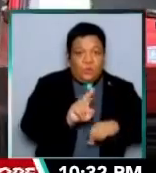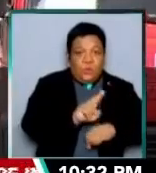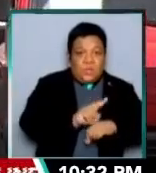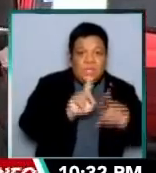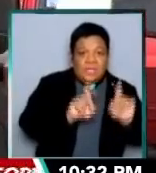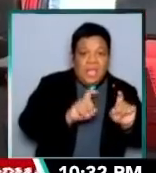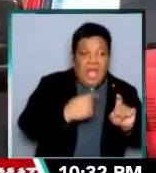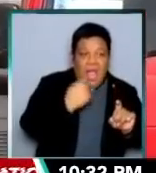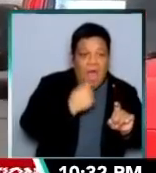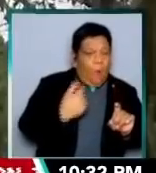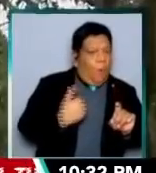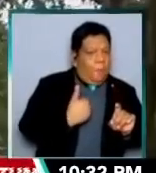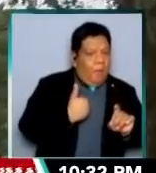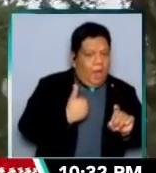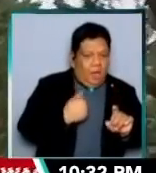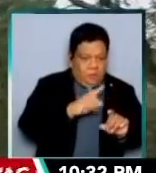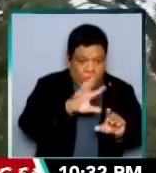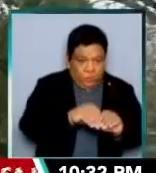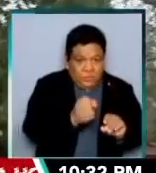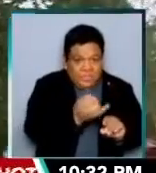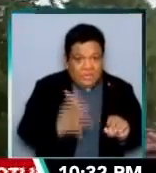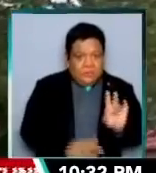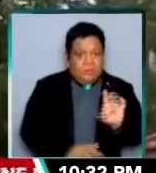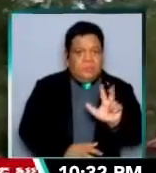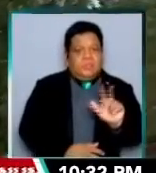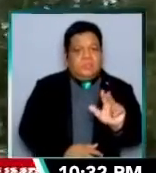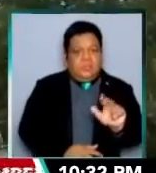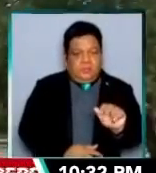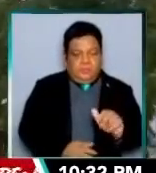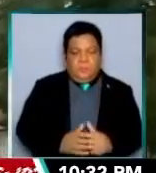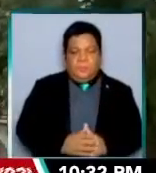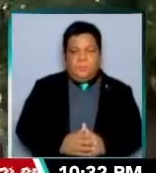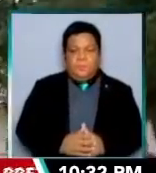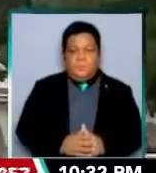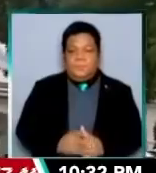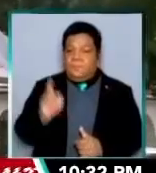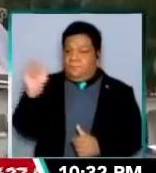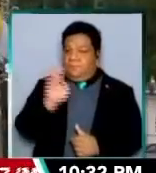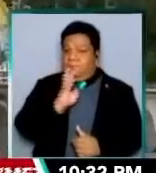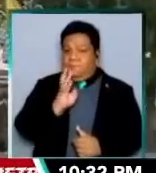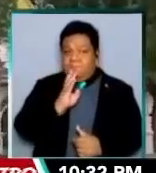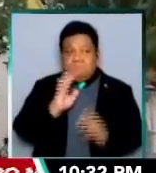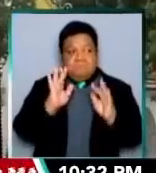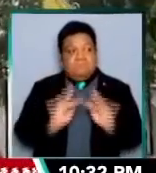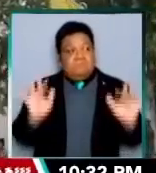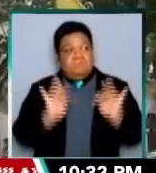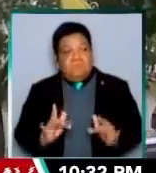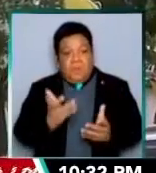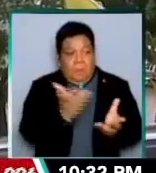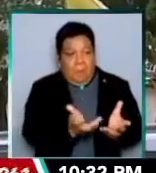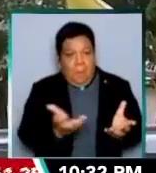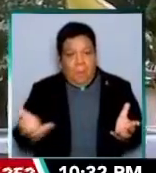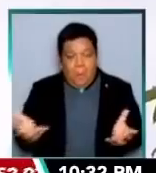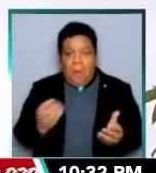ang naitala kahapon. Bawal po makifiesta, right ma'am? Bawal po, ang handaan po ay sa loob lamang